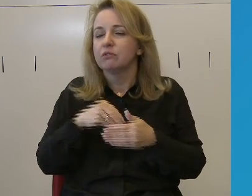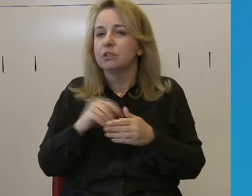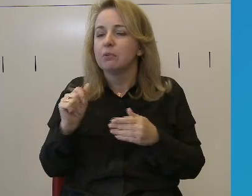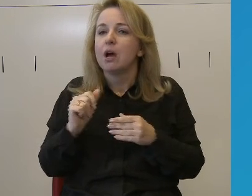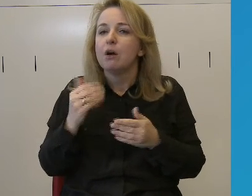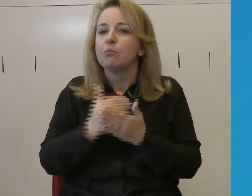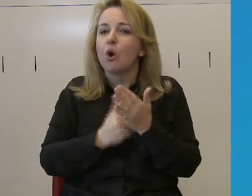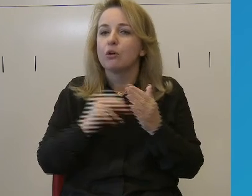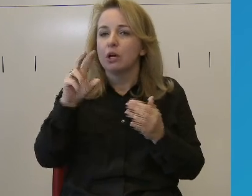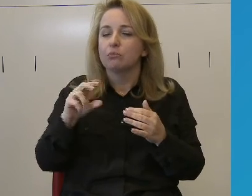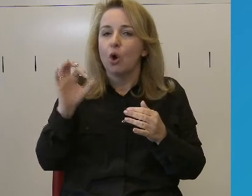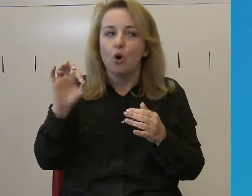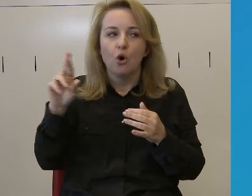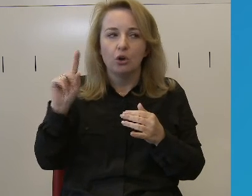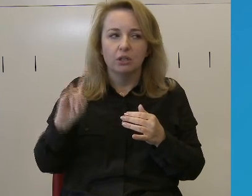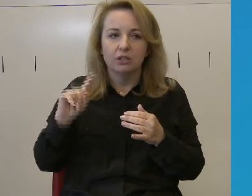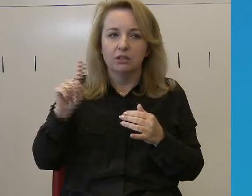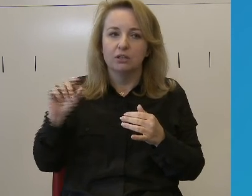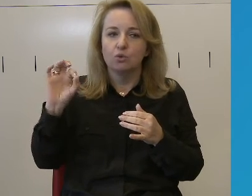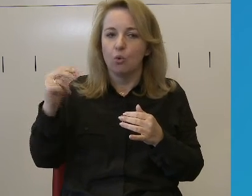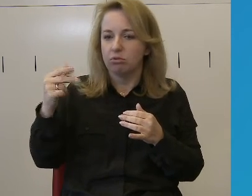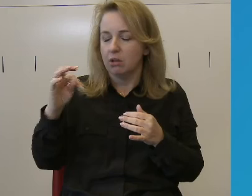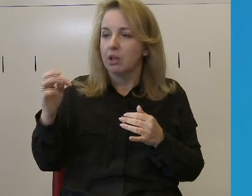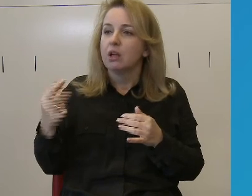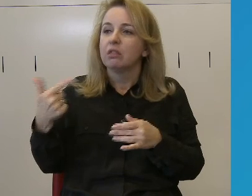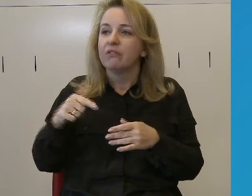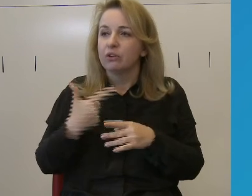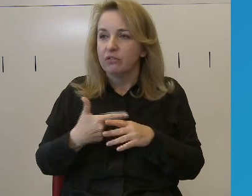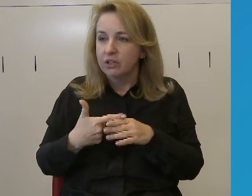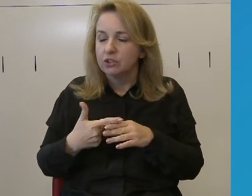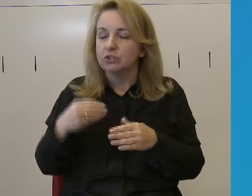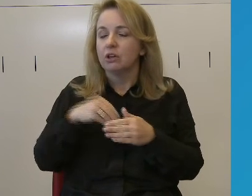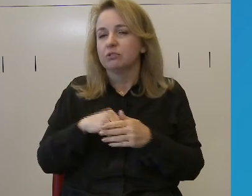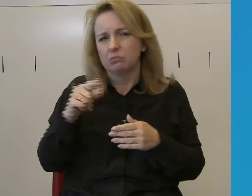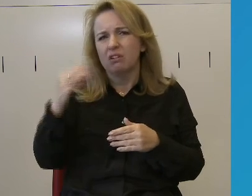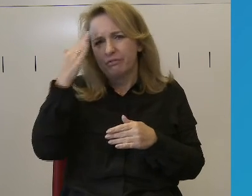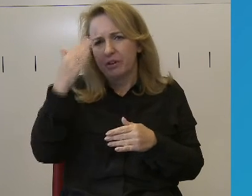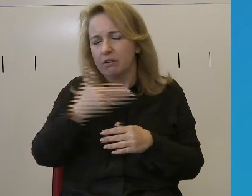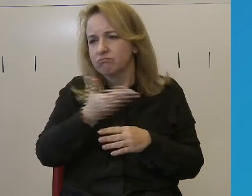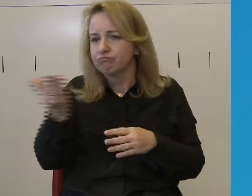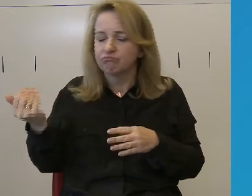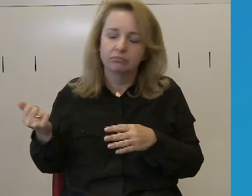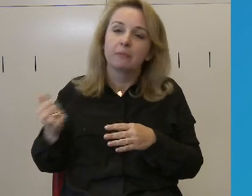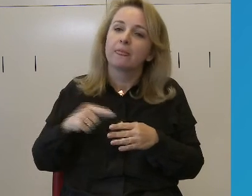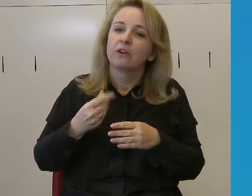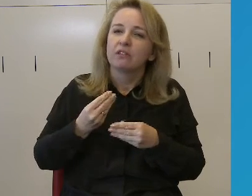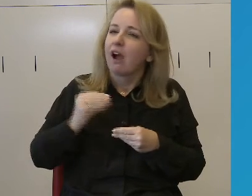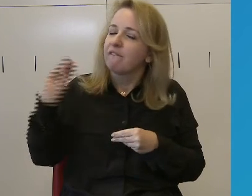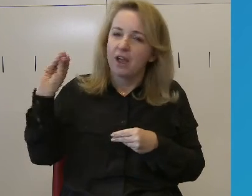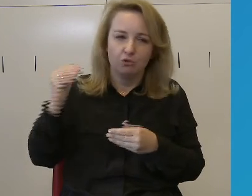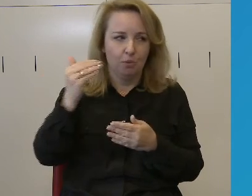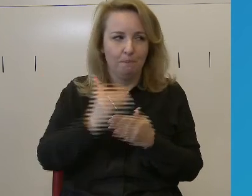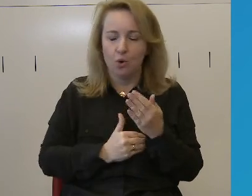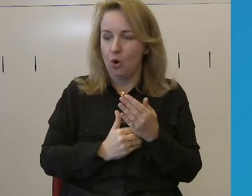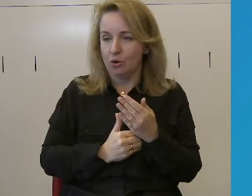Horyzont 2020. Jak Państwo być może zdają sobie sprawę, jest to obecnie największy